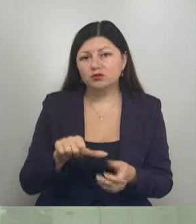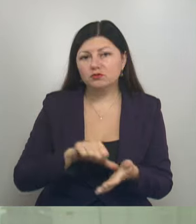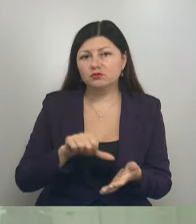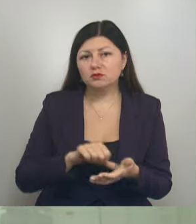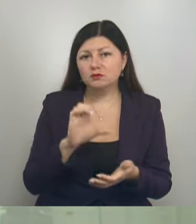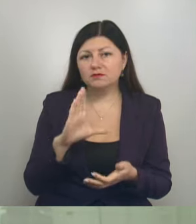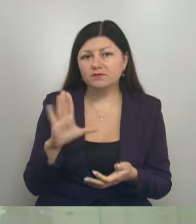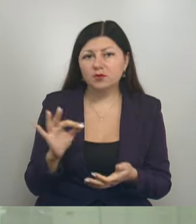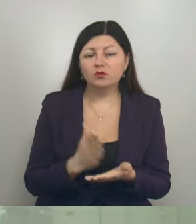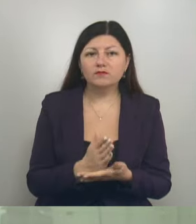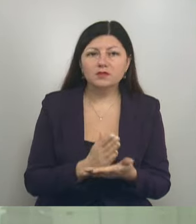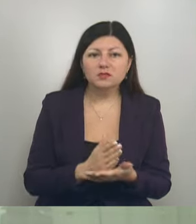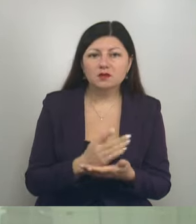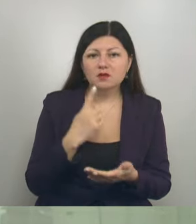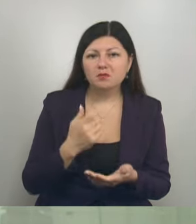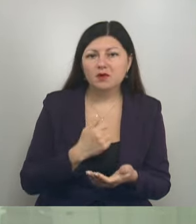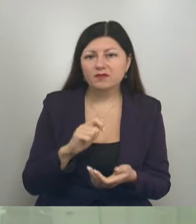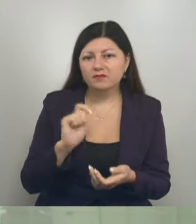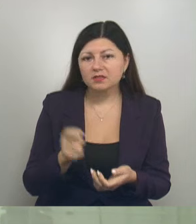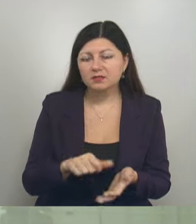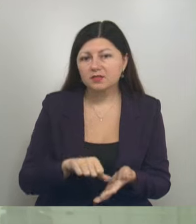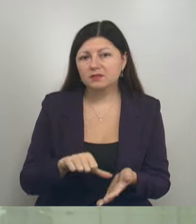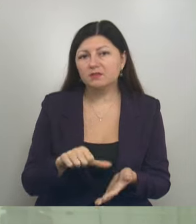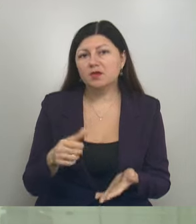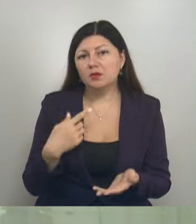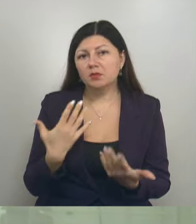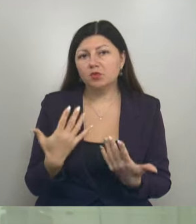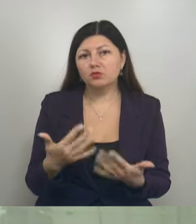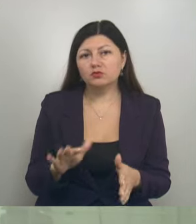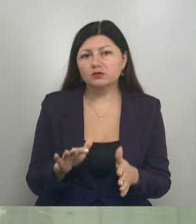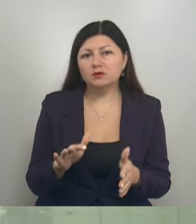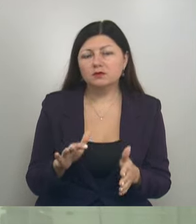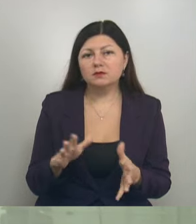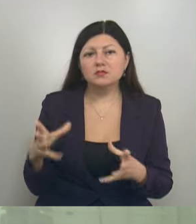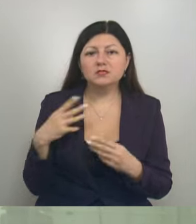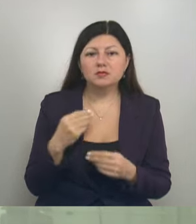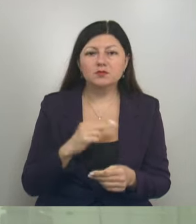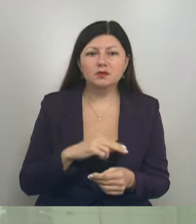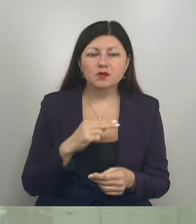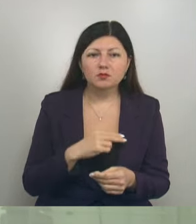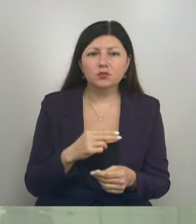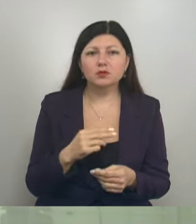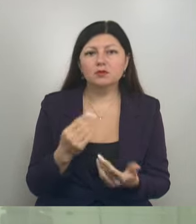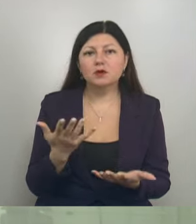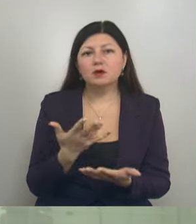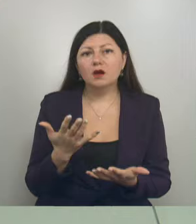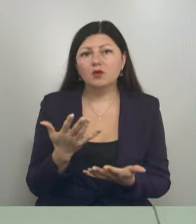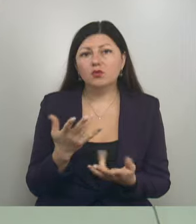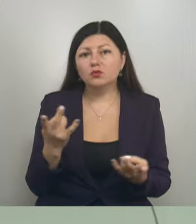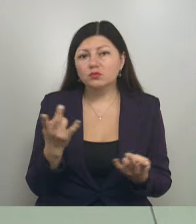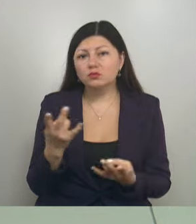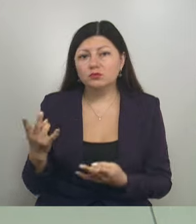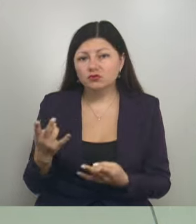СВО, ветерана боевых действий. И мы уже с ними работаем, какое